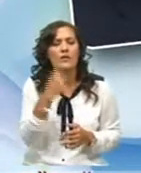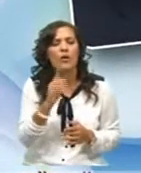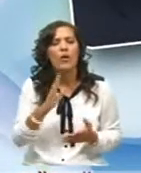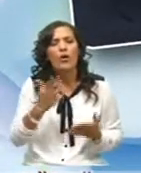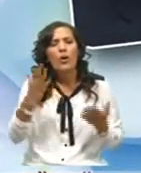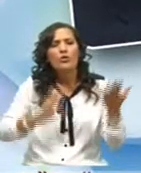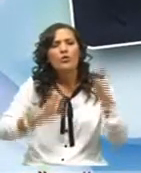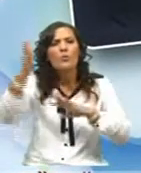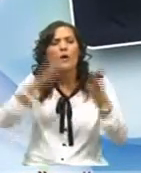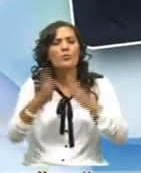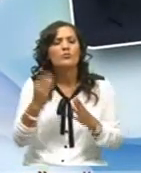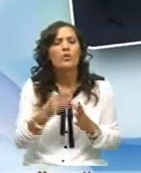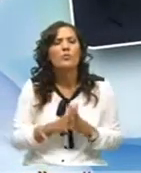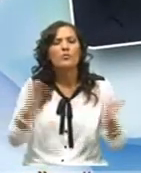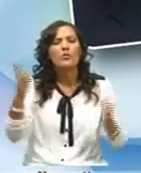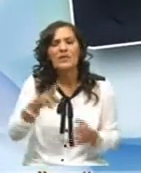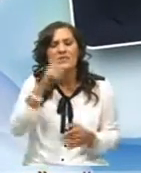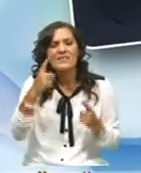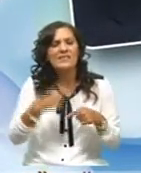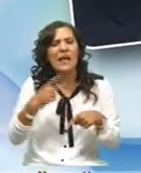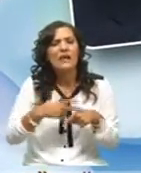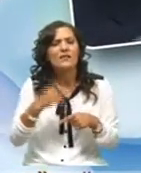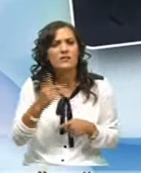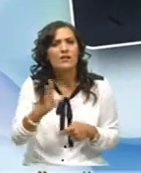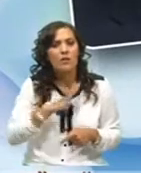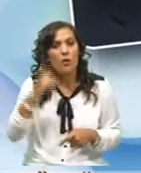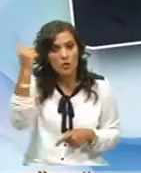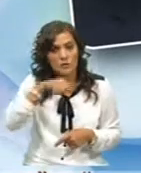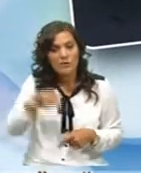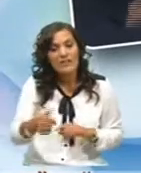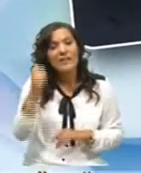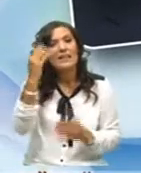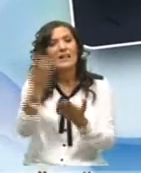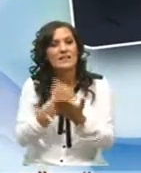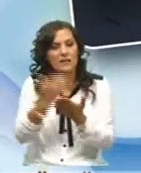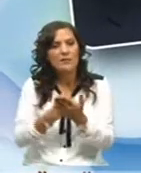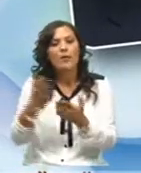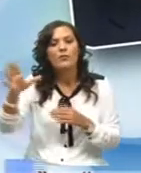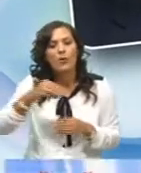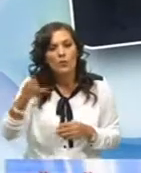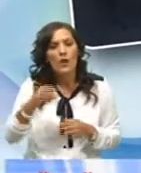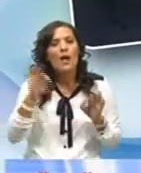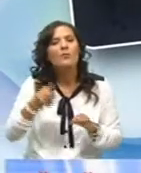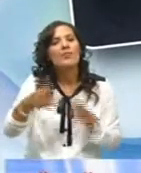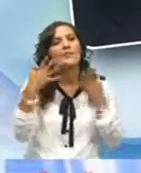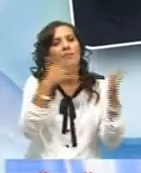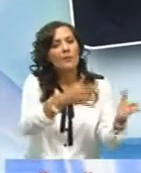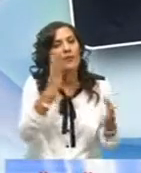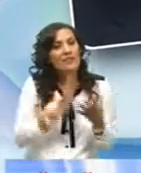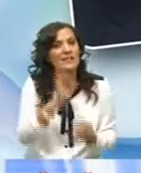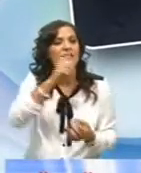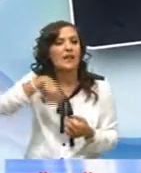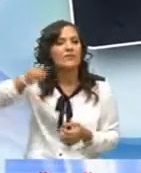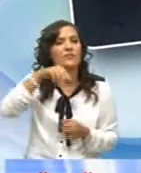dumanlar da müthiş zehirli şeyler var Onun için buradan hem geri kazanımcılar hem toplayıcıları hem bunları depoluyor